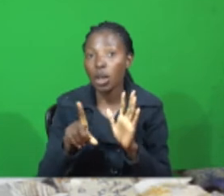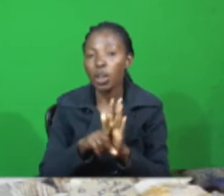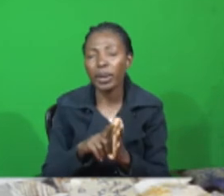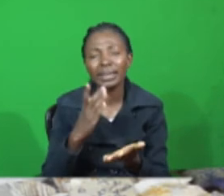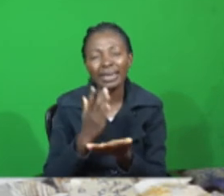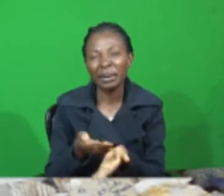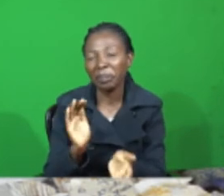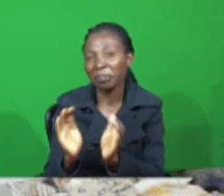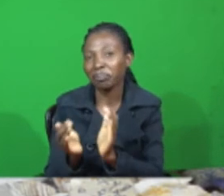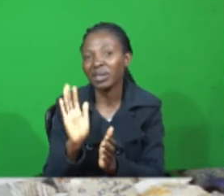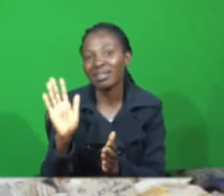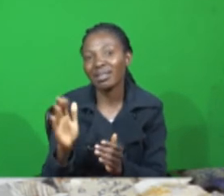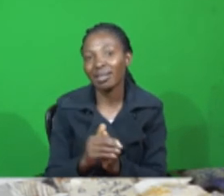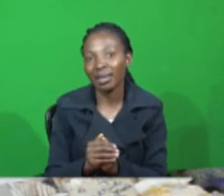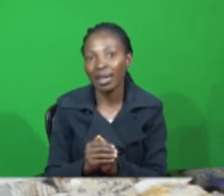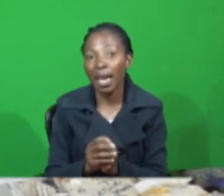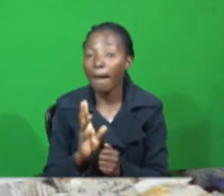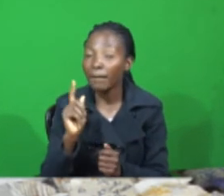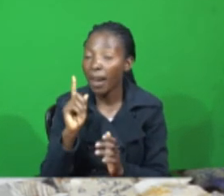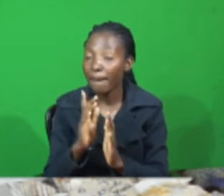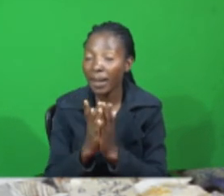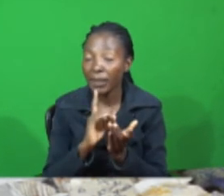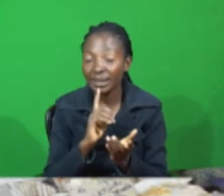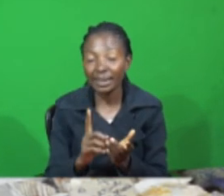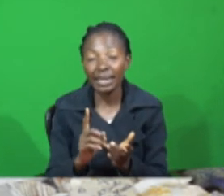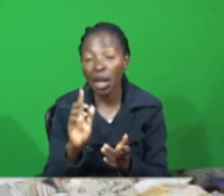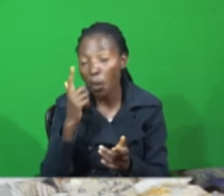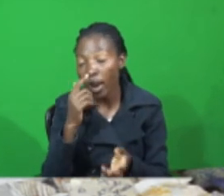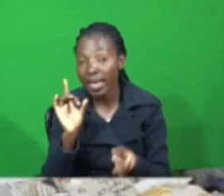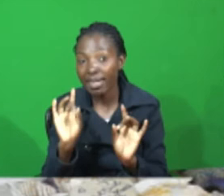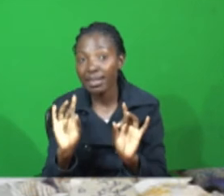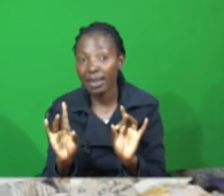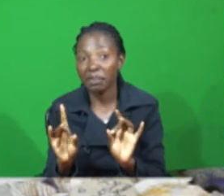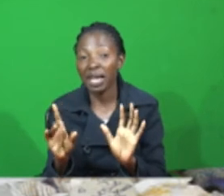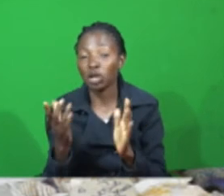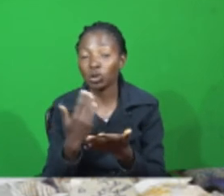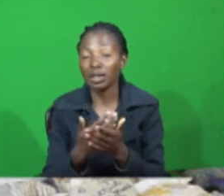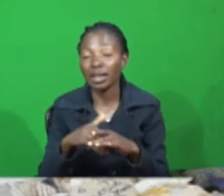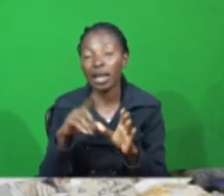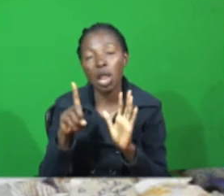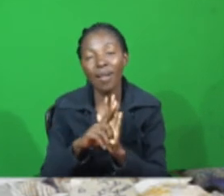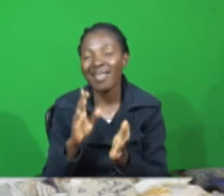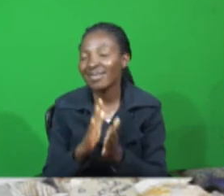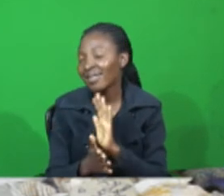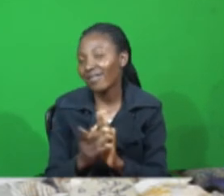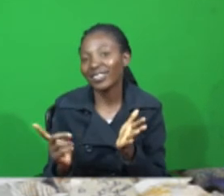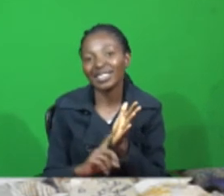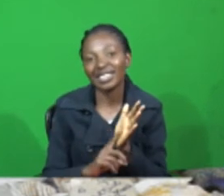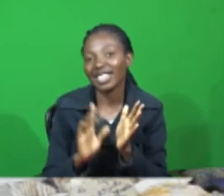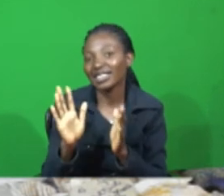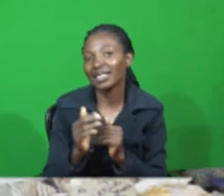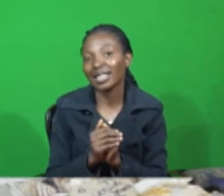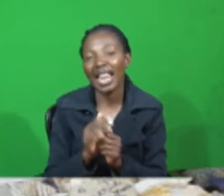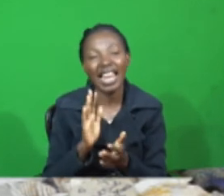atanga kumuchengeta. Asi Bhaibheri rabva rati pakuchengeta kwaaita murora. Haana kuzopinda kwaari.